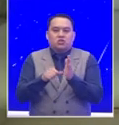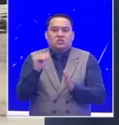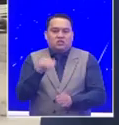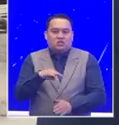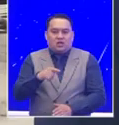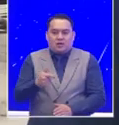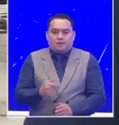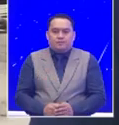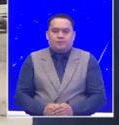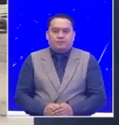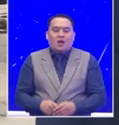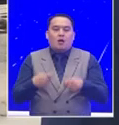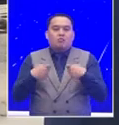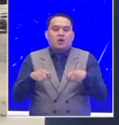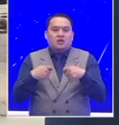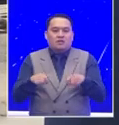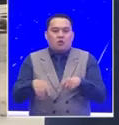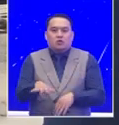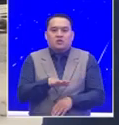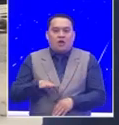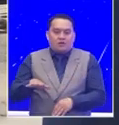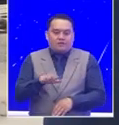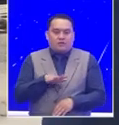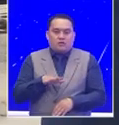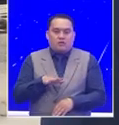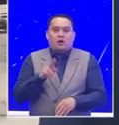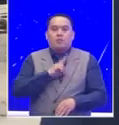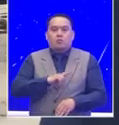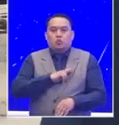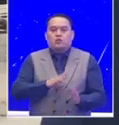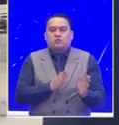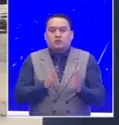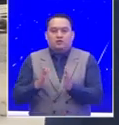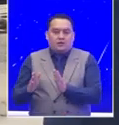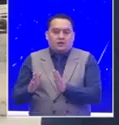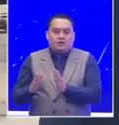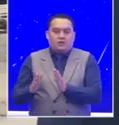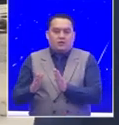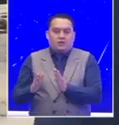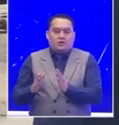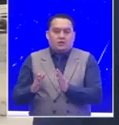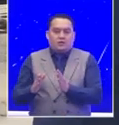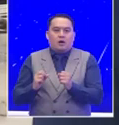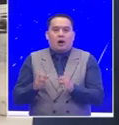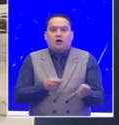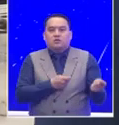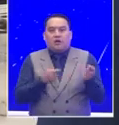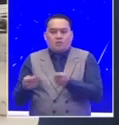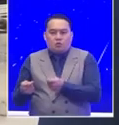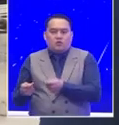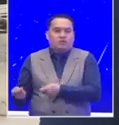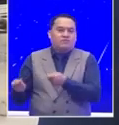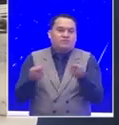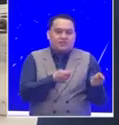тенге. Продовольственная часть на территории рынка Алтын-Орды работает в штатном режиме. Как завоз, так и вывоз